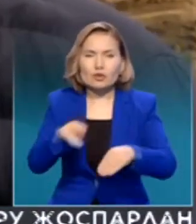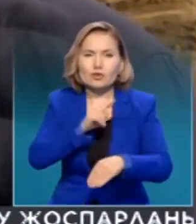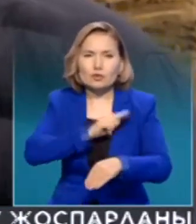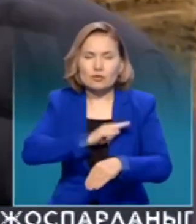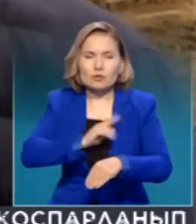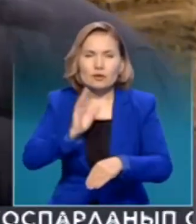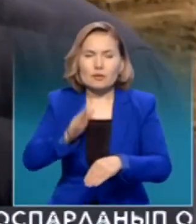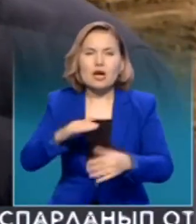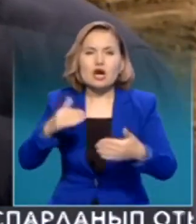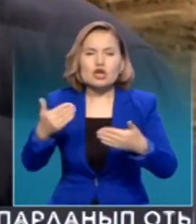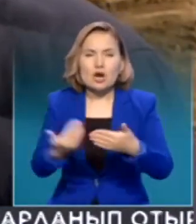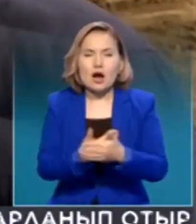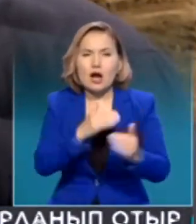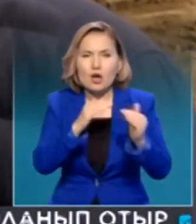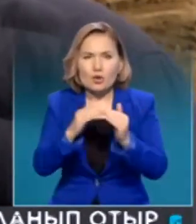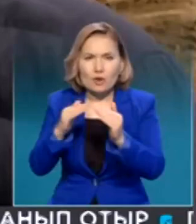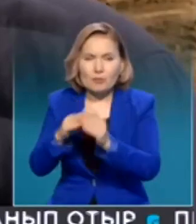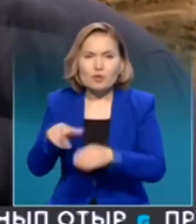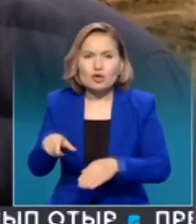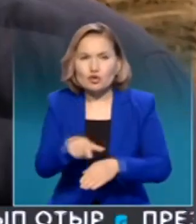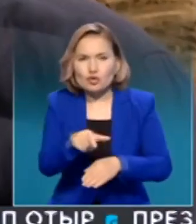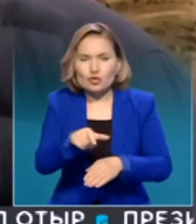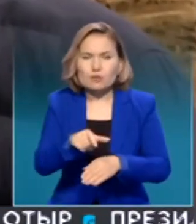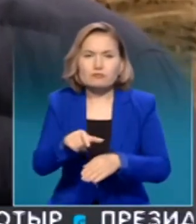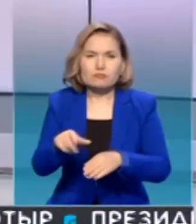үйлерге жол төселеді.